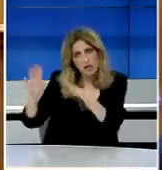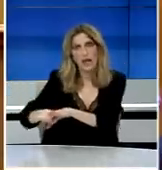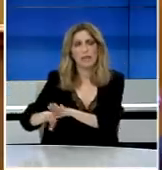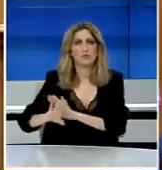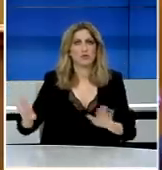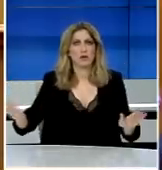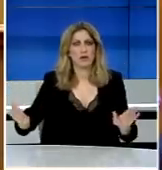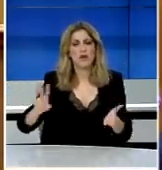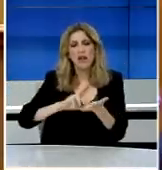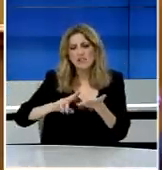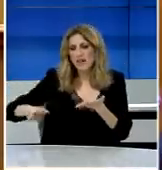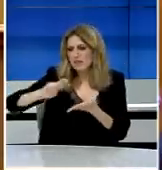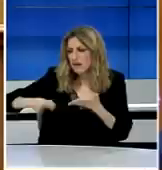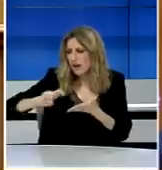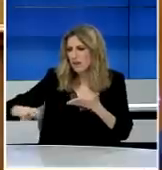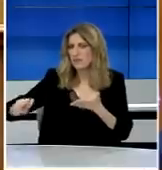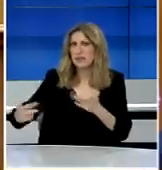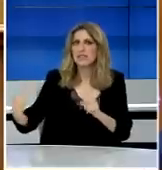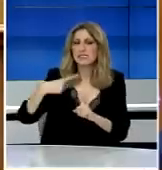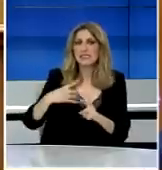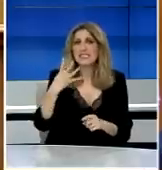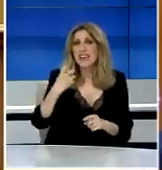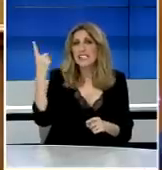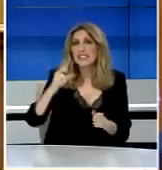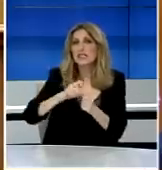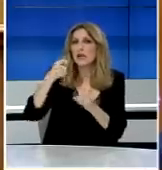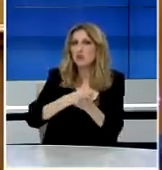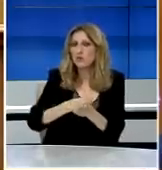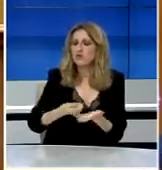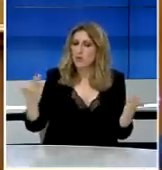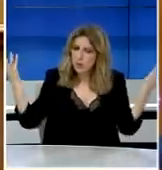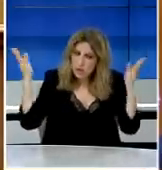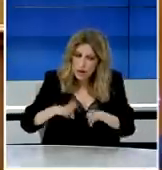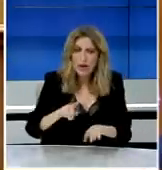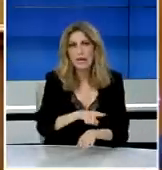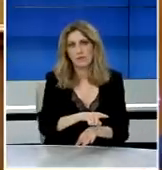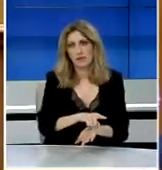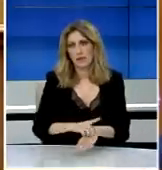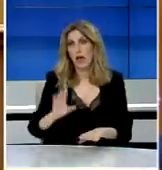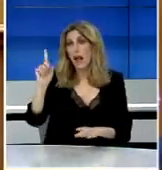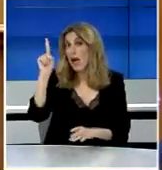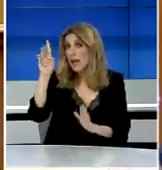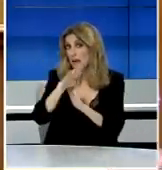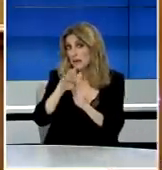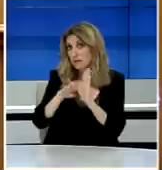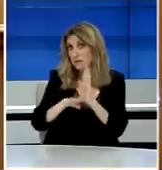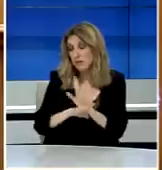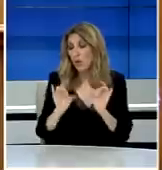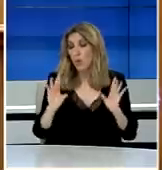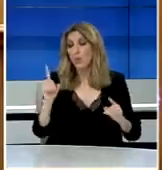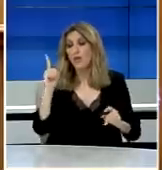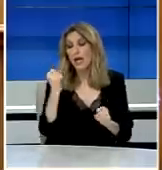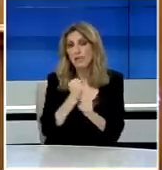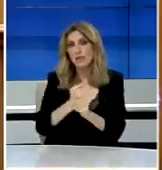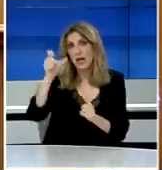του ασφαλιστικού κόστους. Και 40% του μισθολογικού. Με την προϋπόθεση να μην απολυθεί ούτε ένας εργαζόμενος.